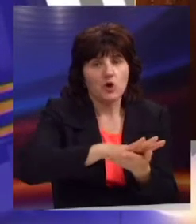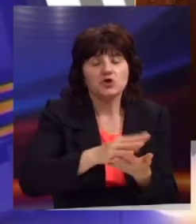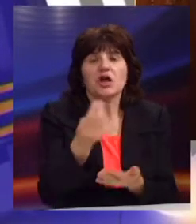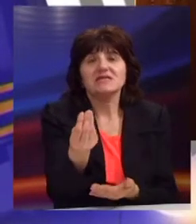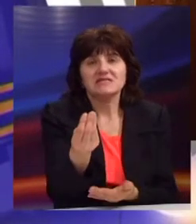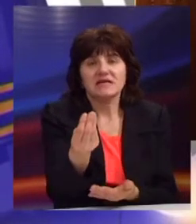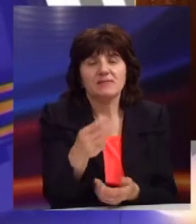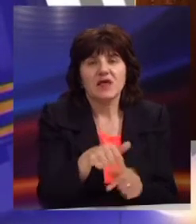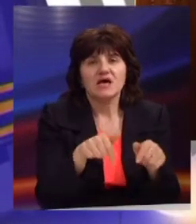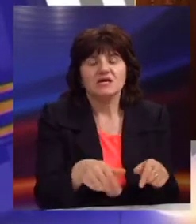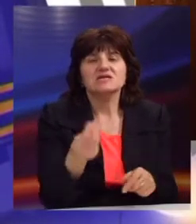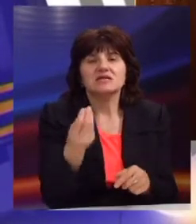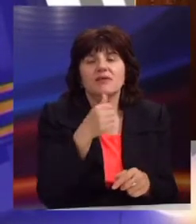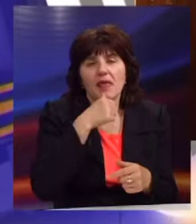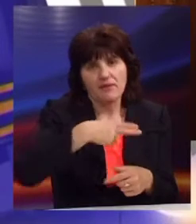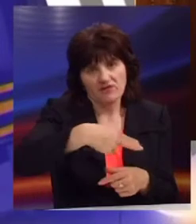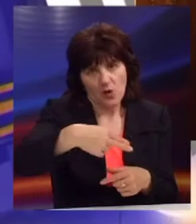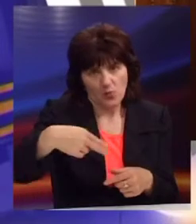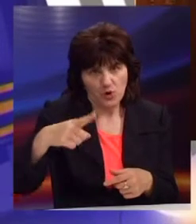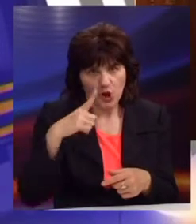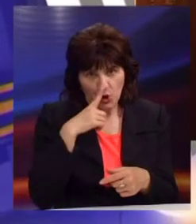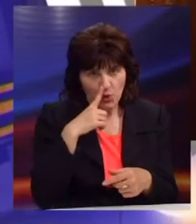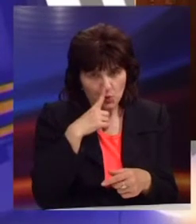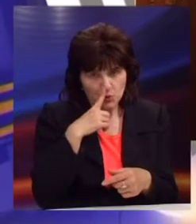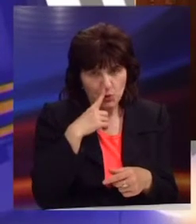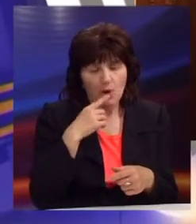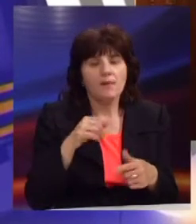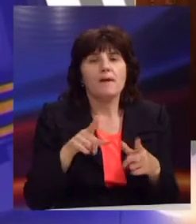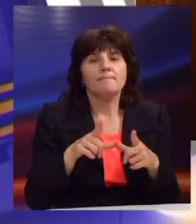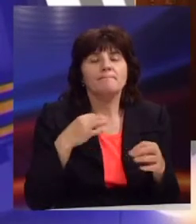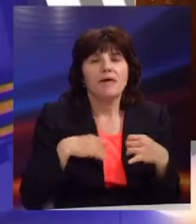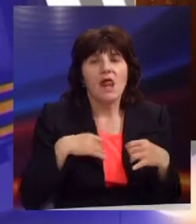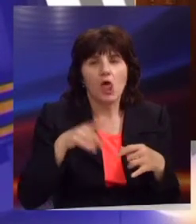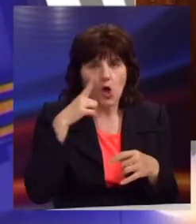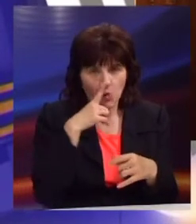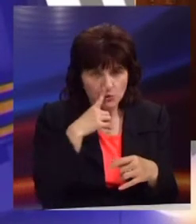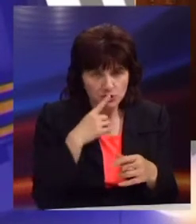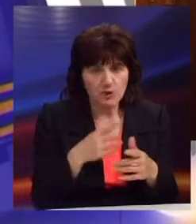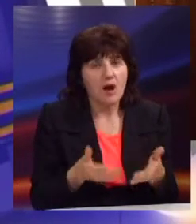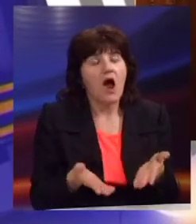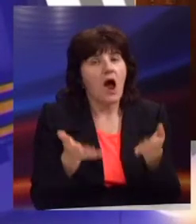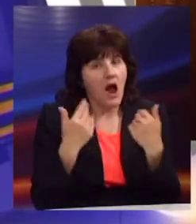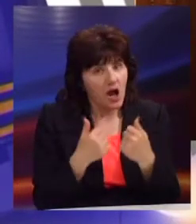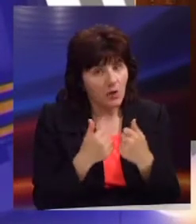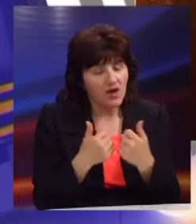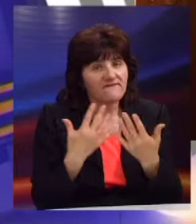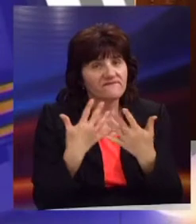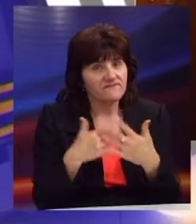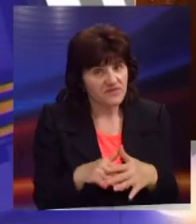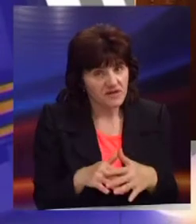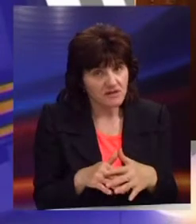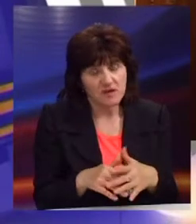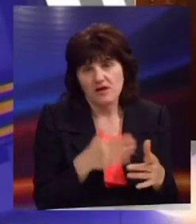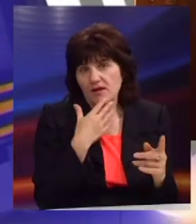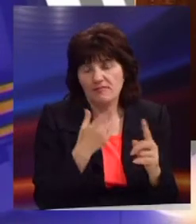jer je Srbija napravila ugovor sa Ruskom federacijom, sa Bjelorusijom. I ako je firma ovdje, bez obzira